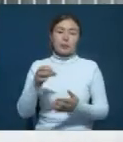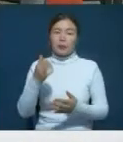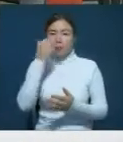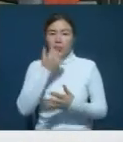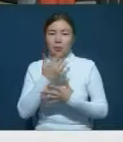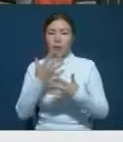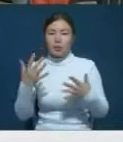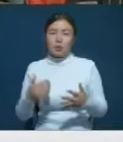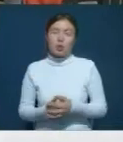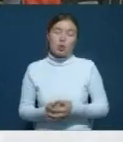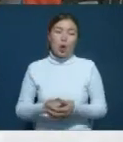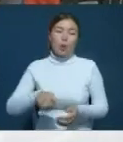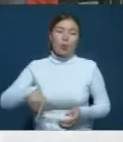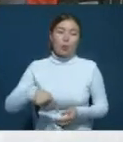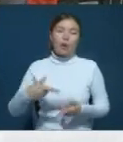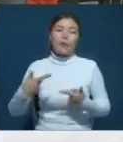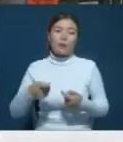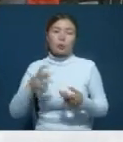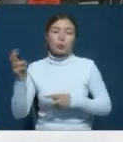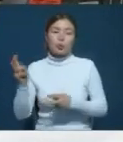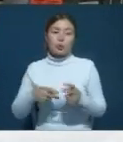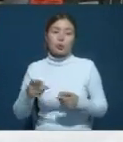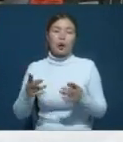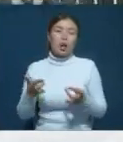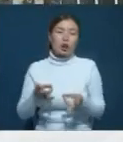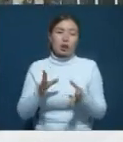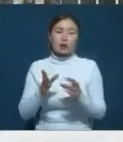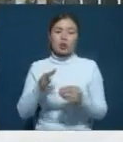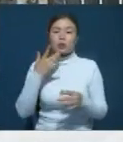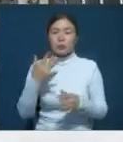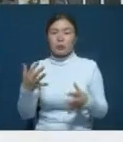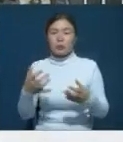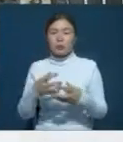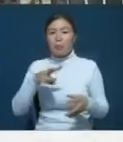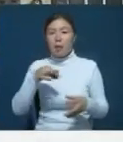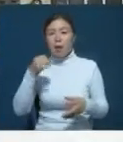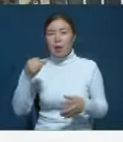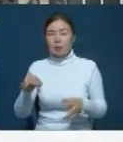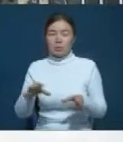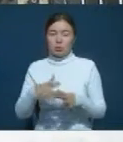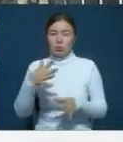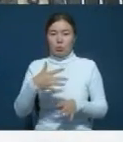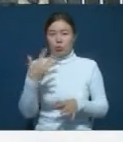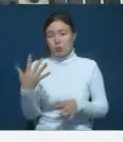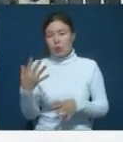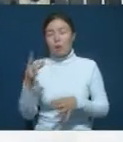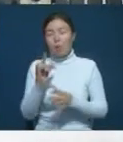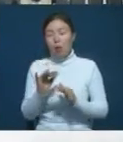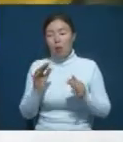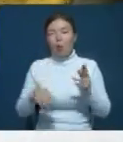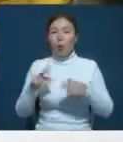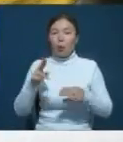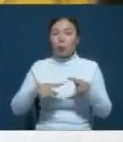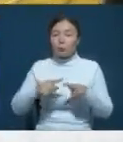айтамыз. Мұнай газ өндірісіне қажетті металл өнімдерін өндіретін шетелдік мекемеде Мерей секілді 55 бала темір құрылымдарын құрастырушы